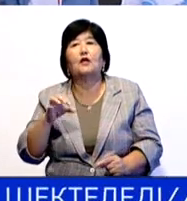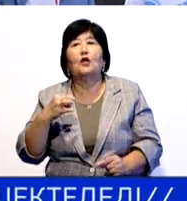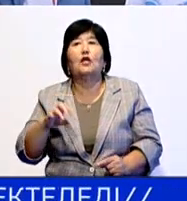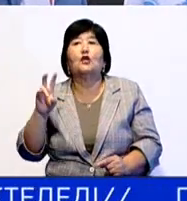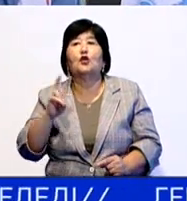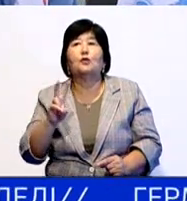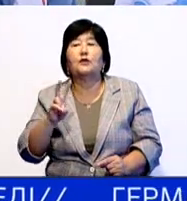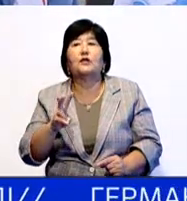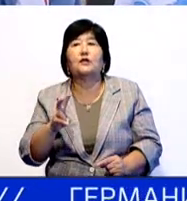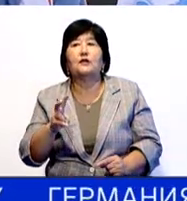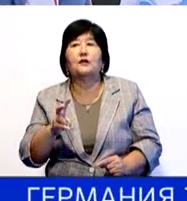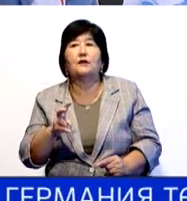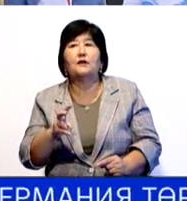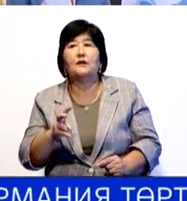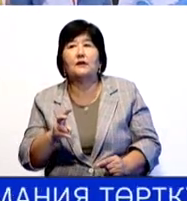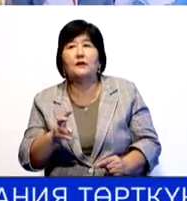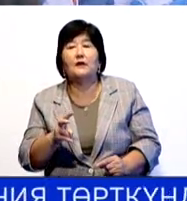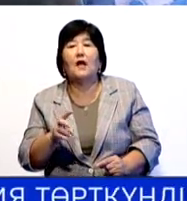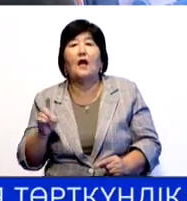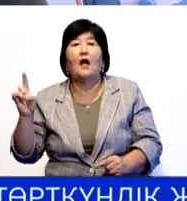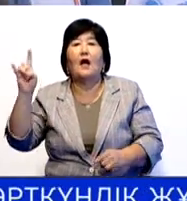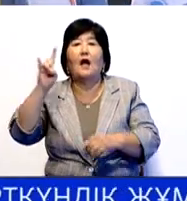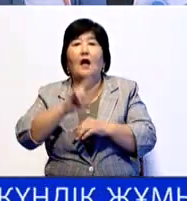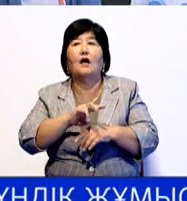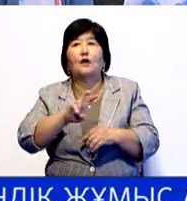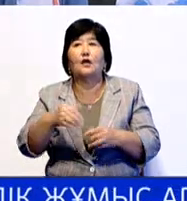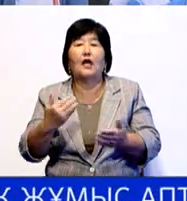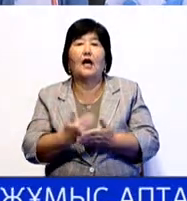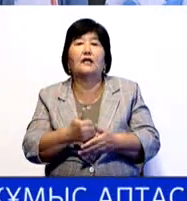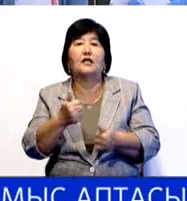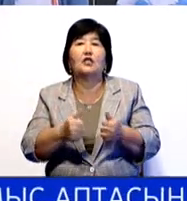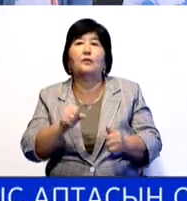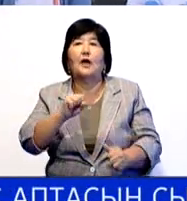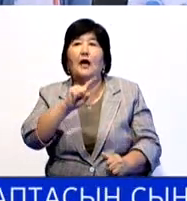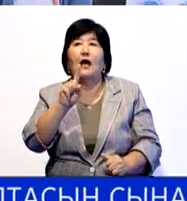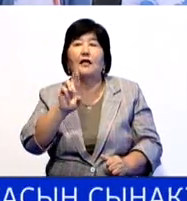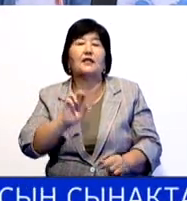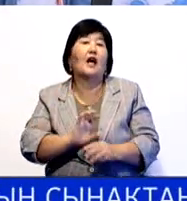кеше аэропорттан түскелі қайтадан Чемпионат Азияға жол тартты.